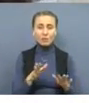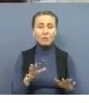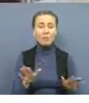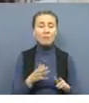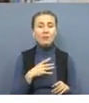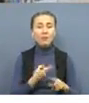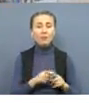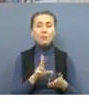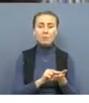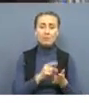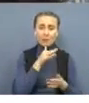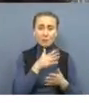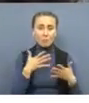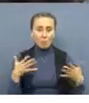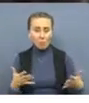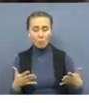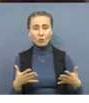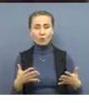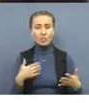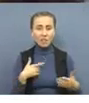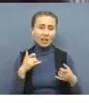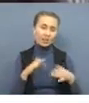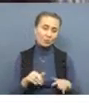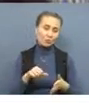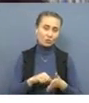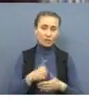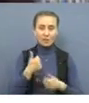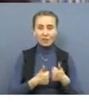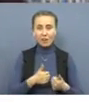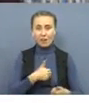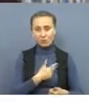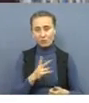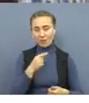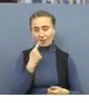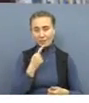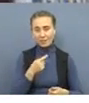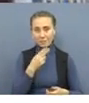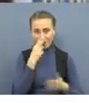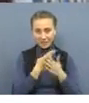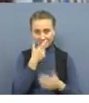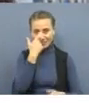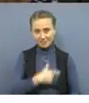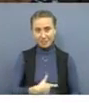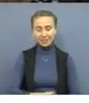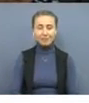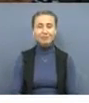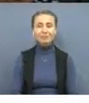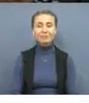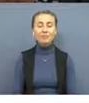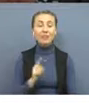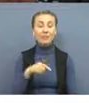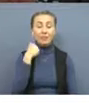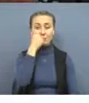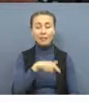пенсии времени побольше, поэтому решилась на участие в конкурсе. Хочу, как говорится, показать себя. В этом году